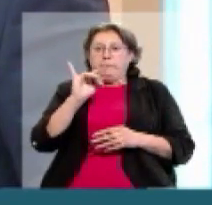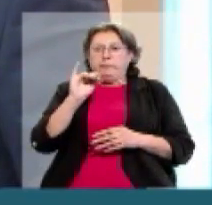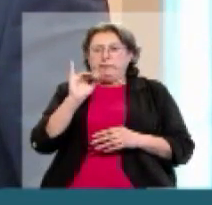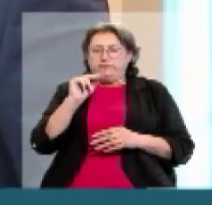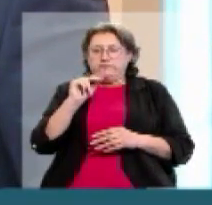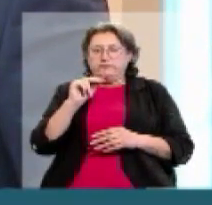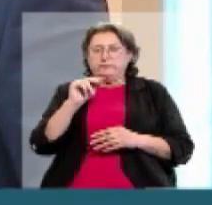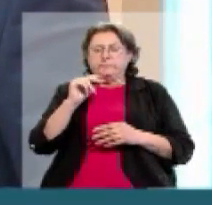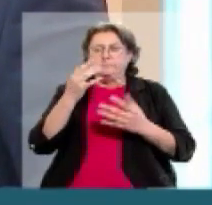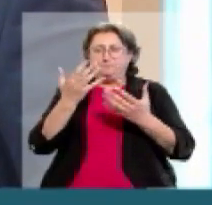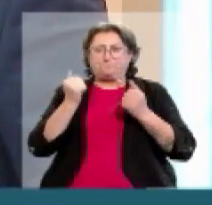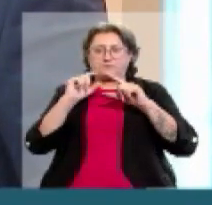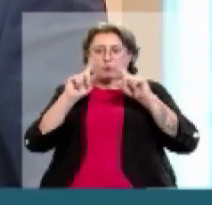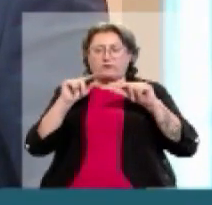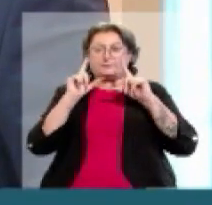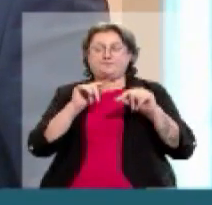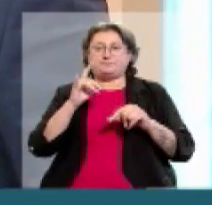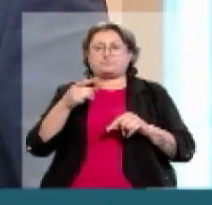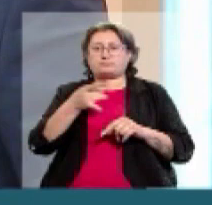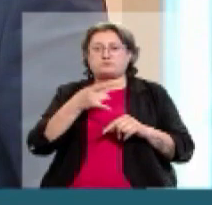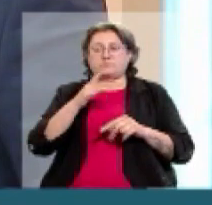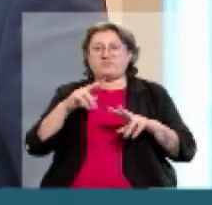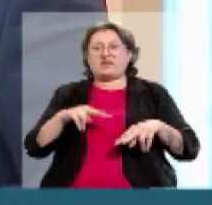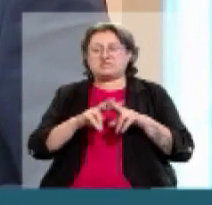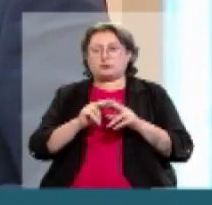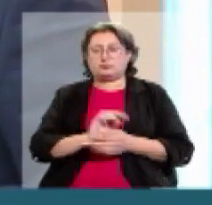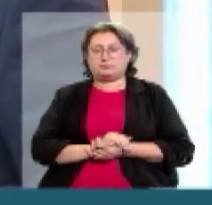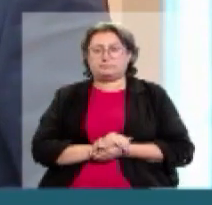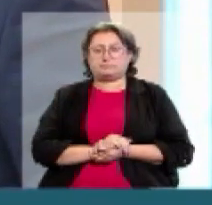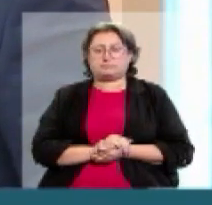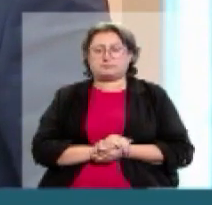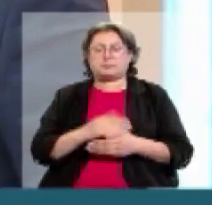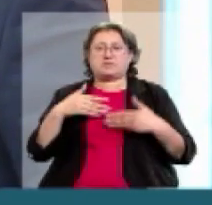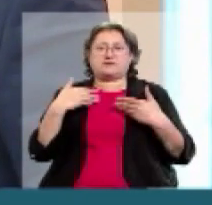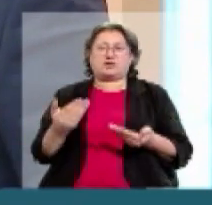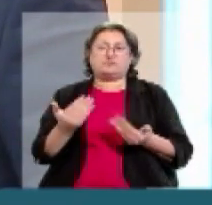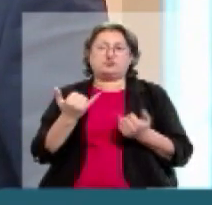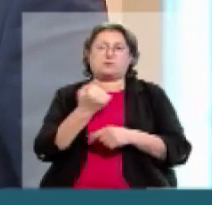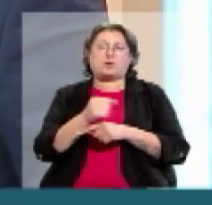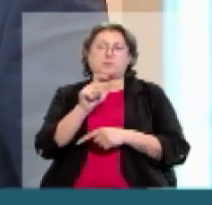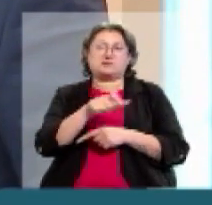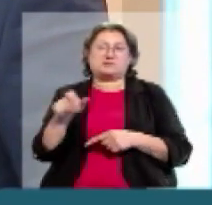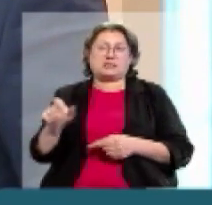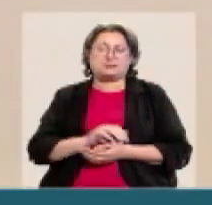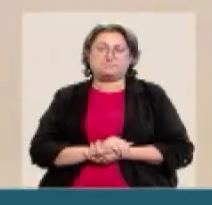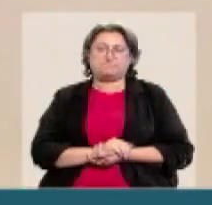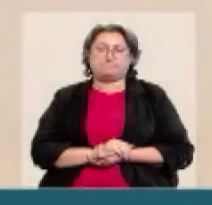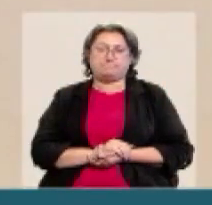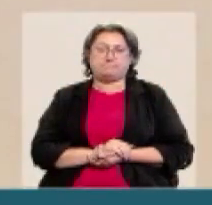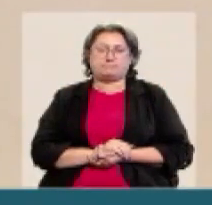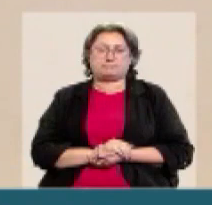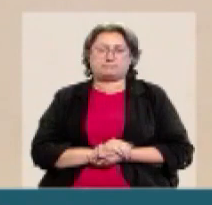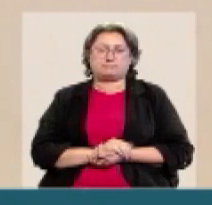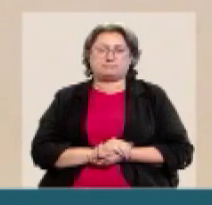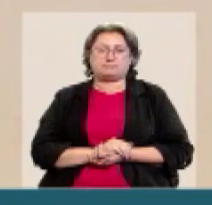өтетін республикалық кезеңге жолдама алды. Бүгінгі жеңімпаздарды құттықтаймын. Зор денсаулық, отбасында бақыт, еңбекте табыс тілеймін.